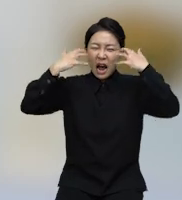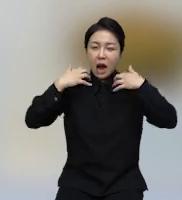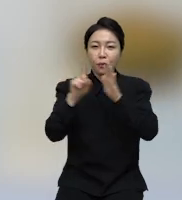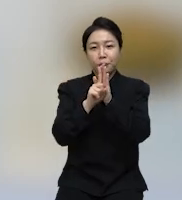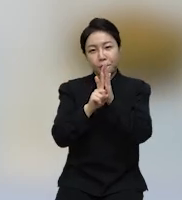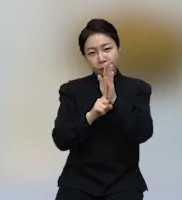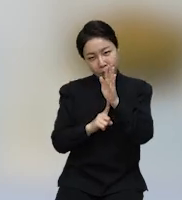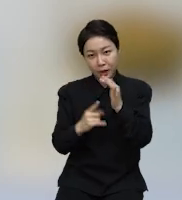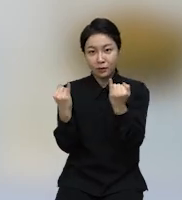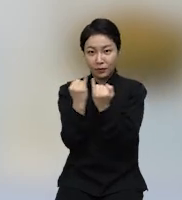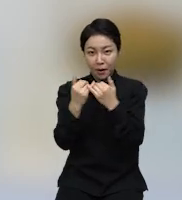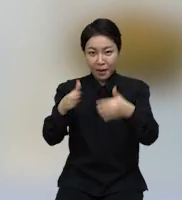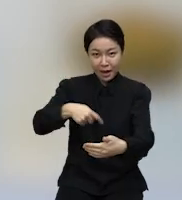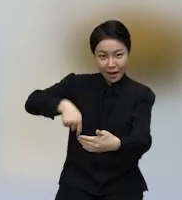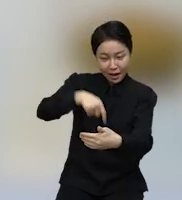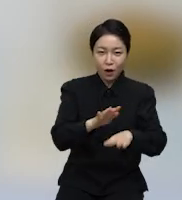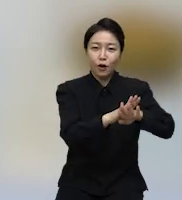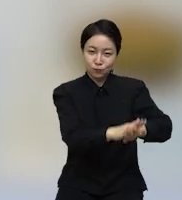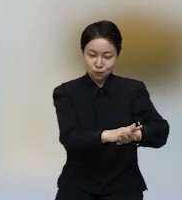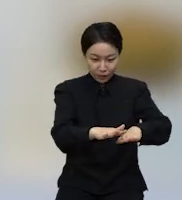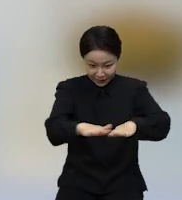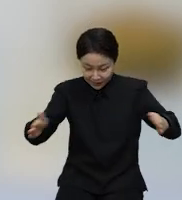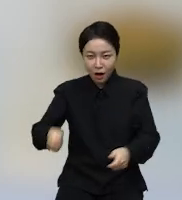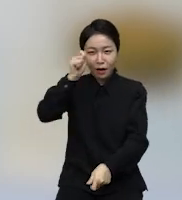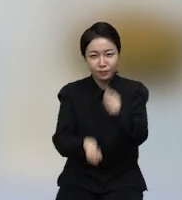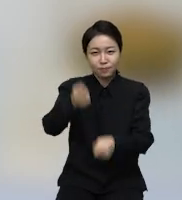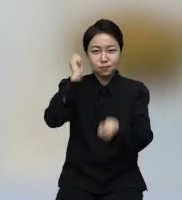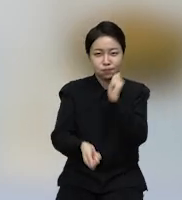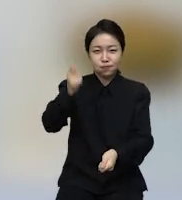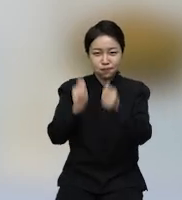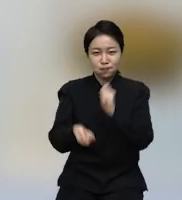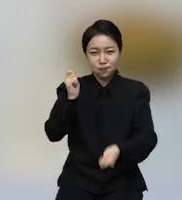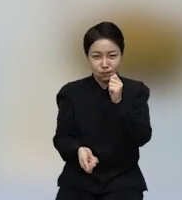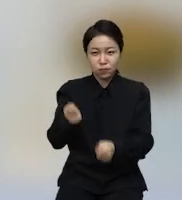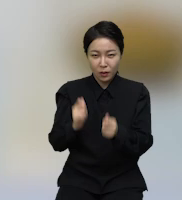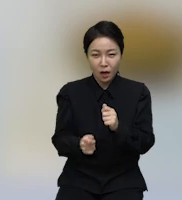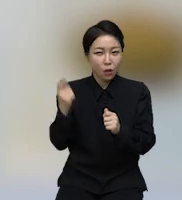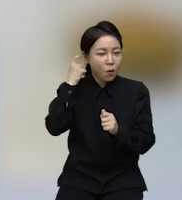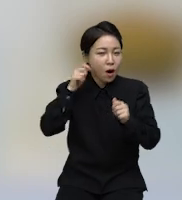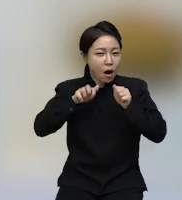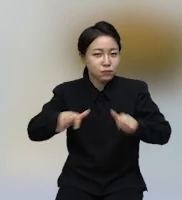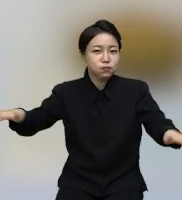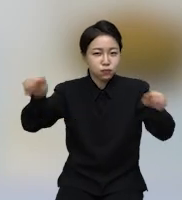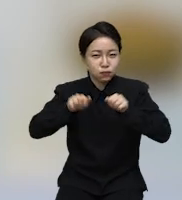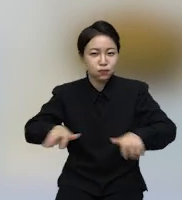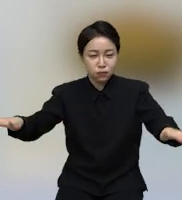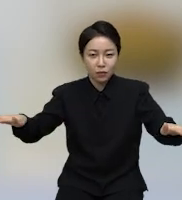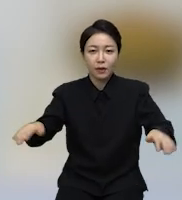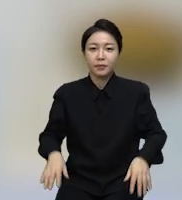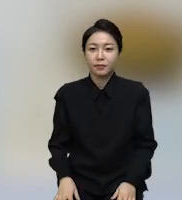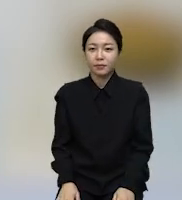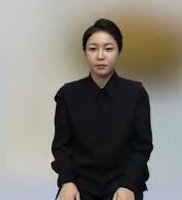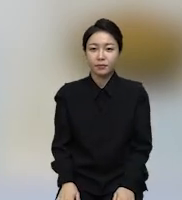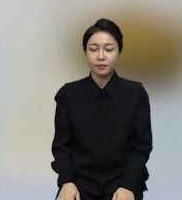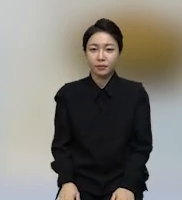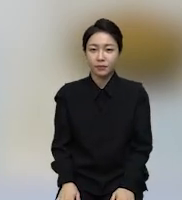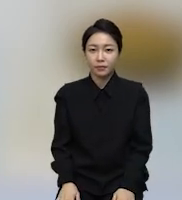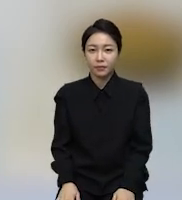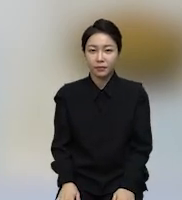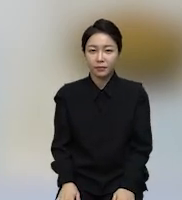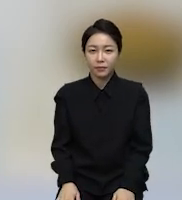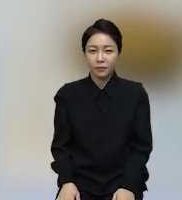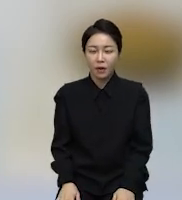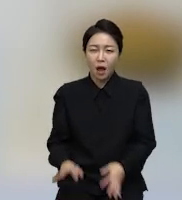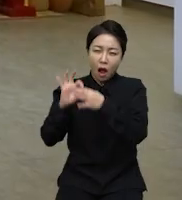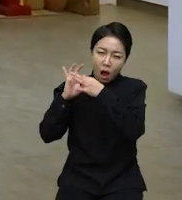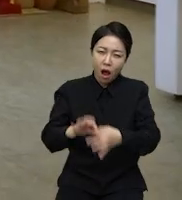식혔으며 아낙네들은 방 안에 놓아두었던 다듬이돌과 방망이를 마루로 꺼내 다듬이질을 했고 그 소리가 온 집안을